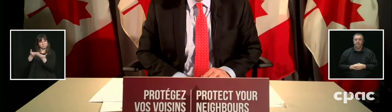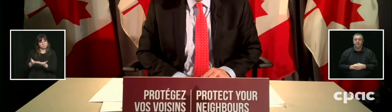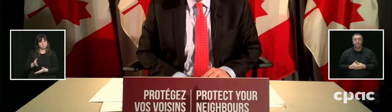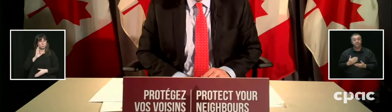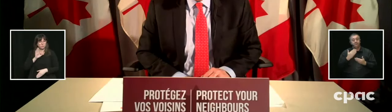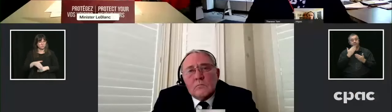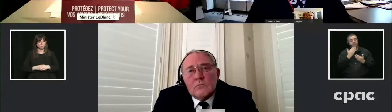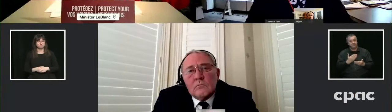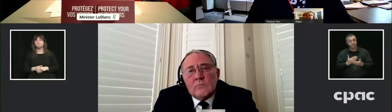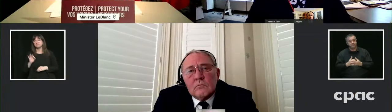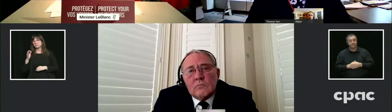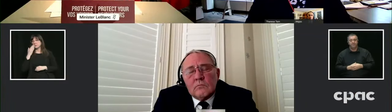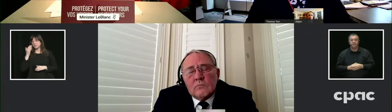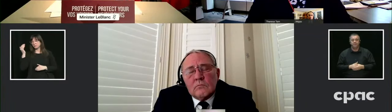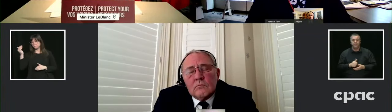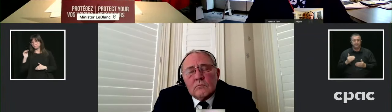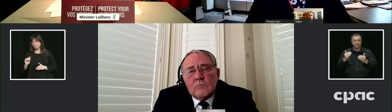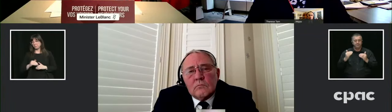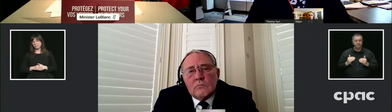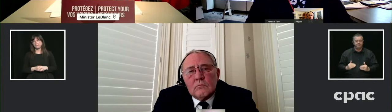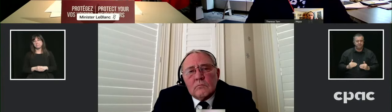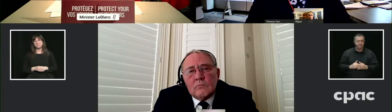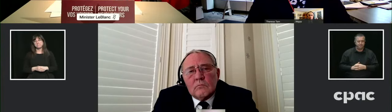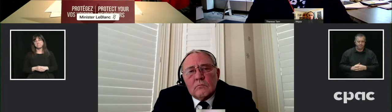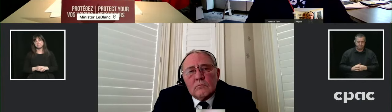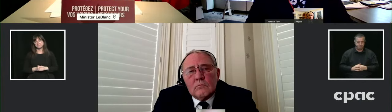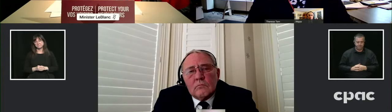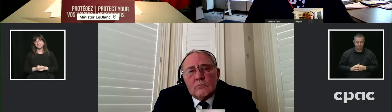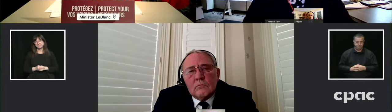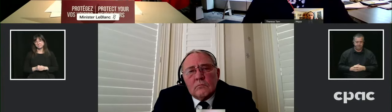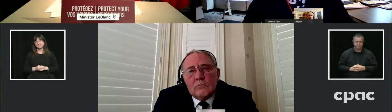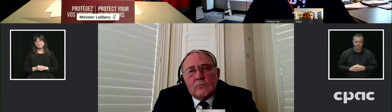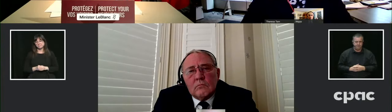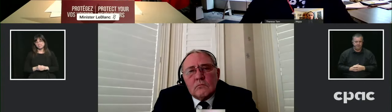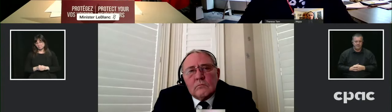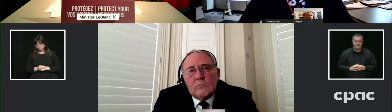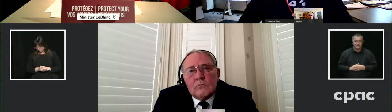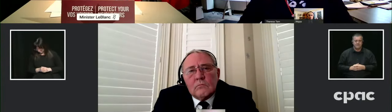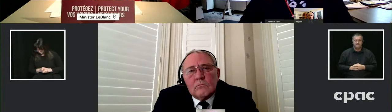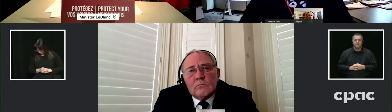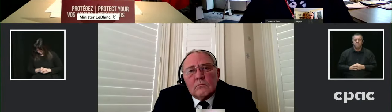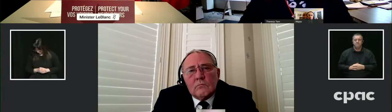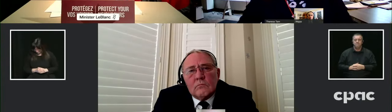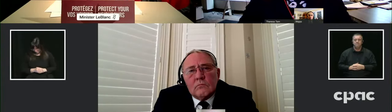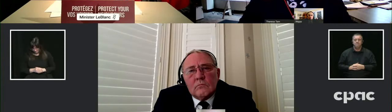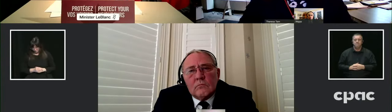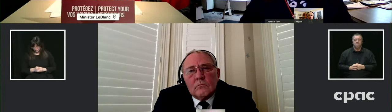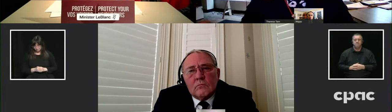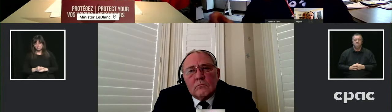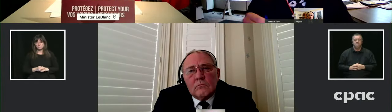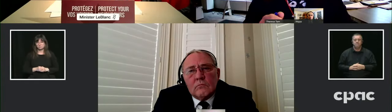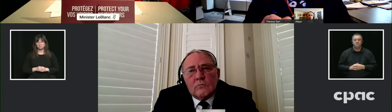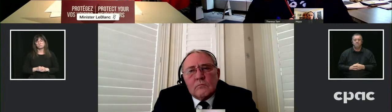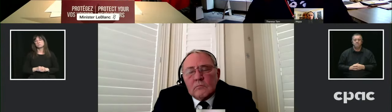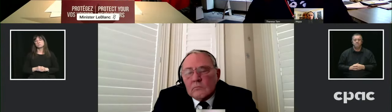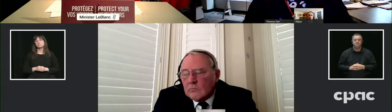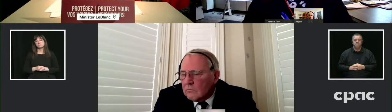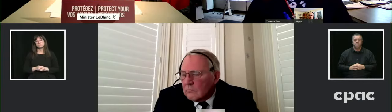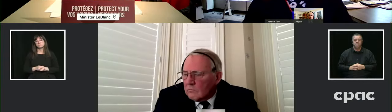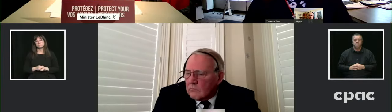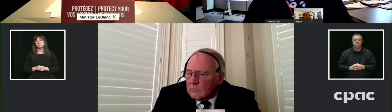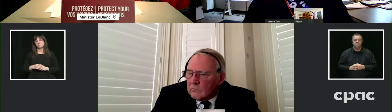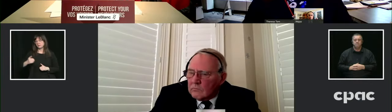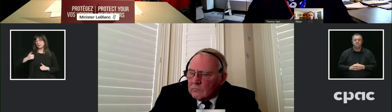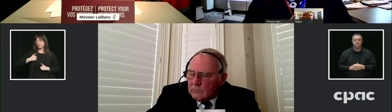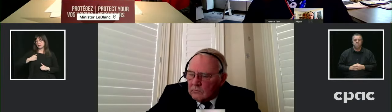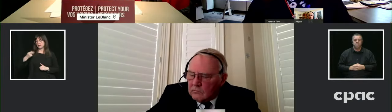Merci. Thank you. Prochaine question. Next question. The next question, la prochaine question est de Mia Rapson from the